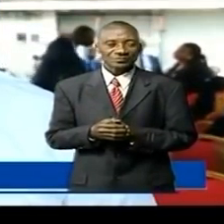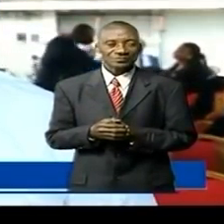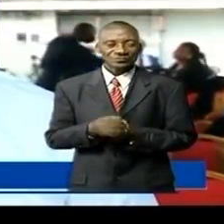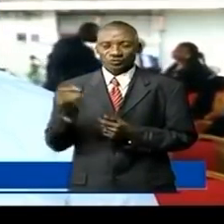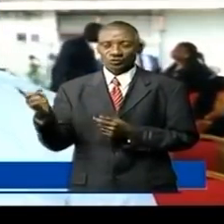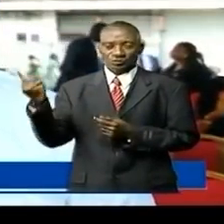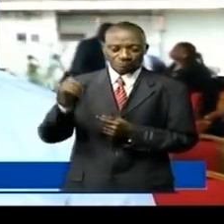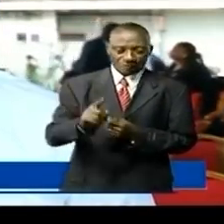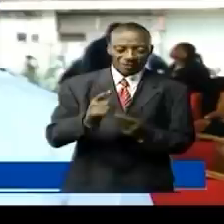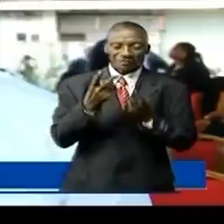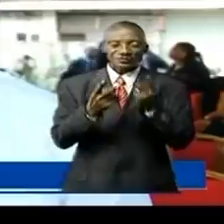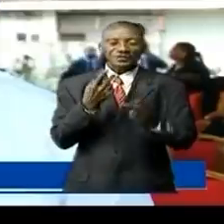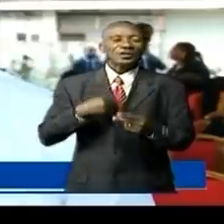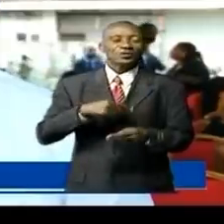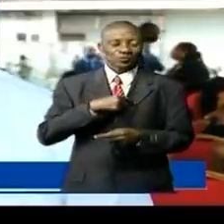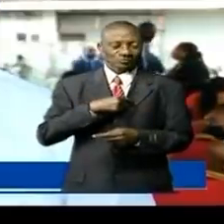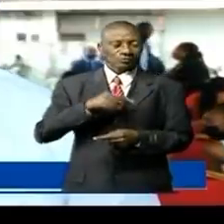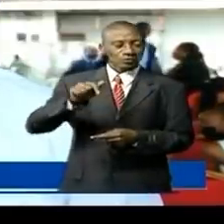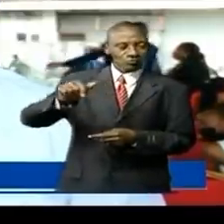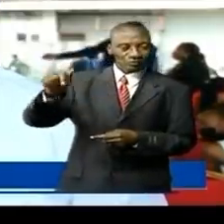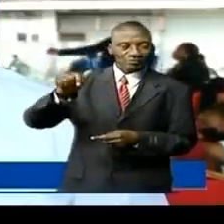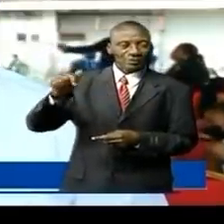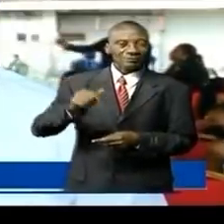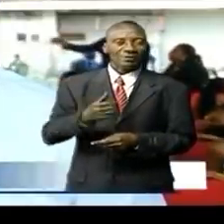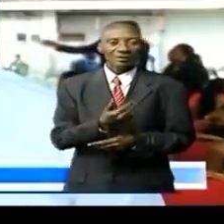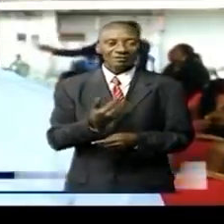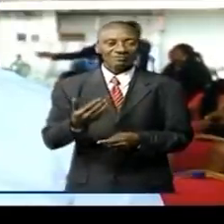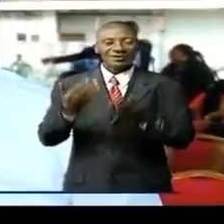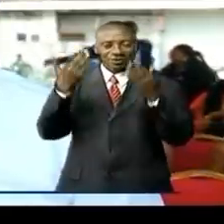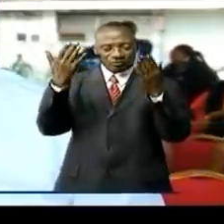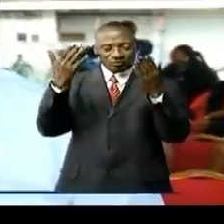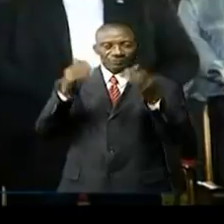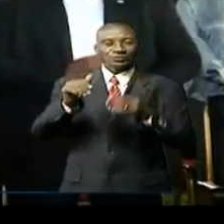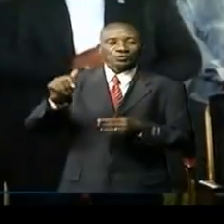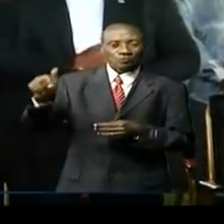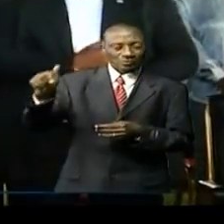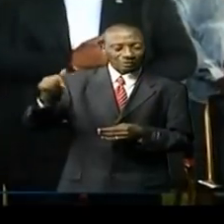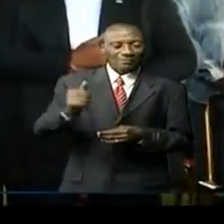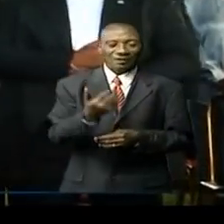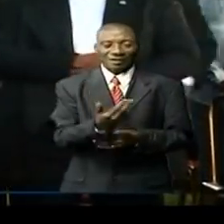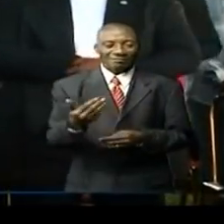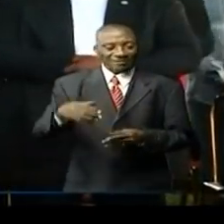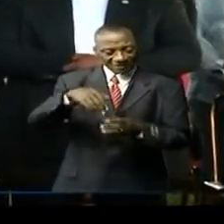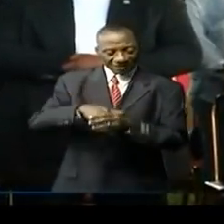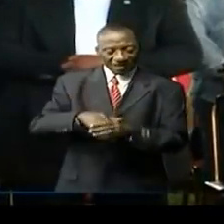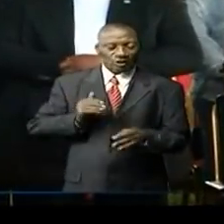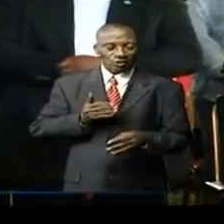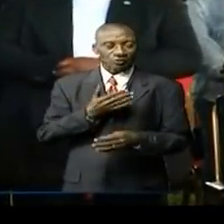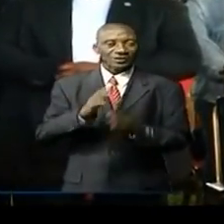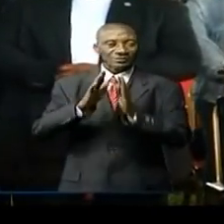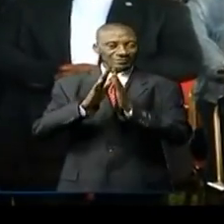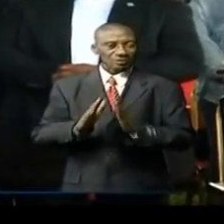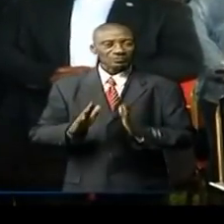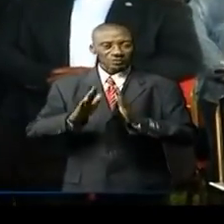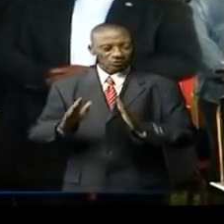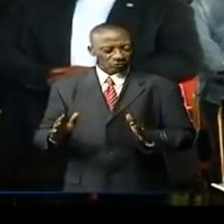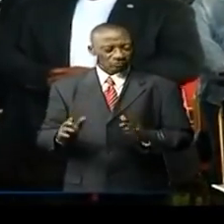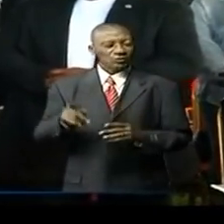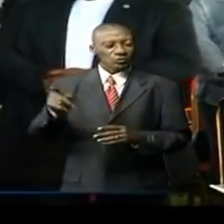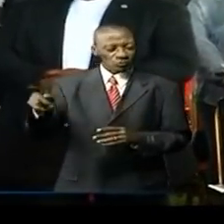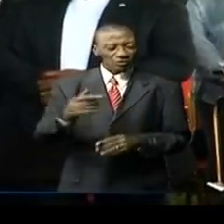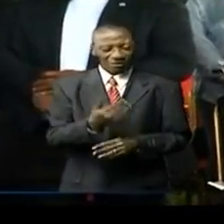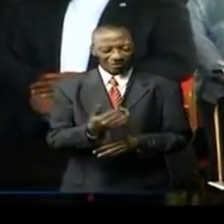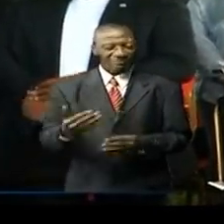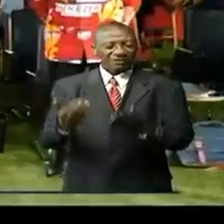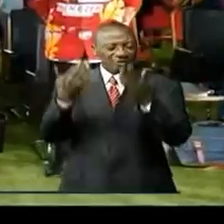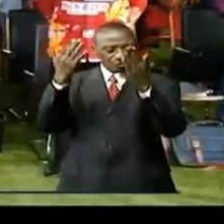Dieu, parce que c'est un enfant de la maison, un enfant du centre missionnaire Philadelphie qui prie, un enfant de Dieu d'abord.